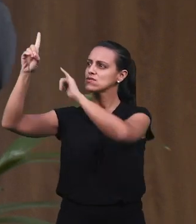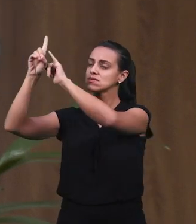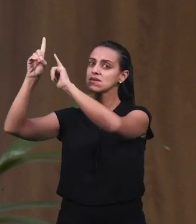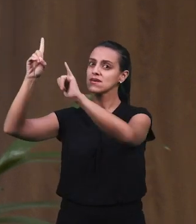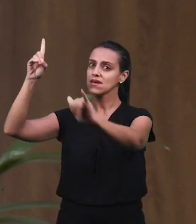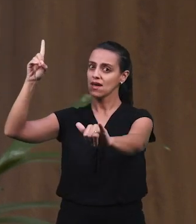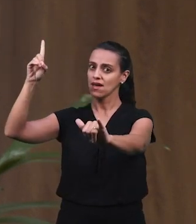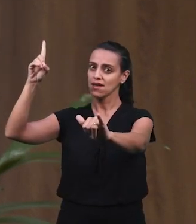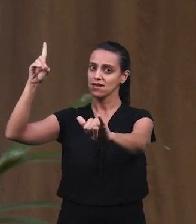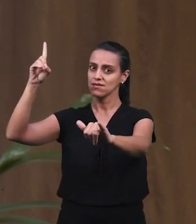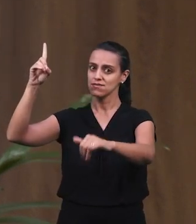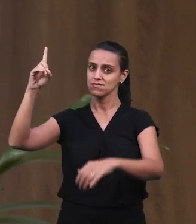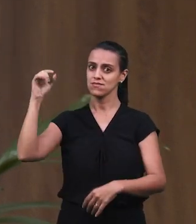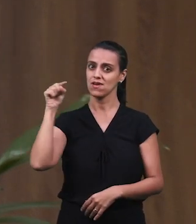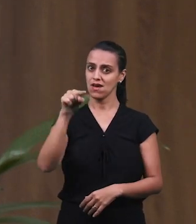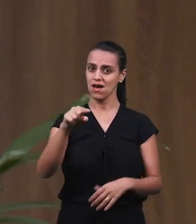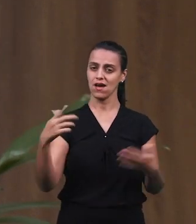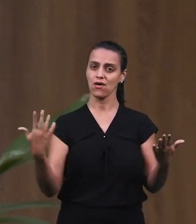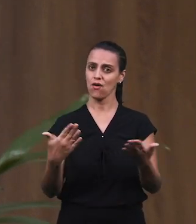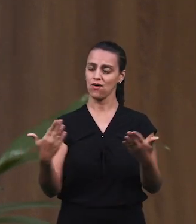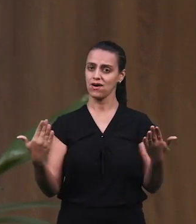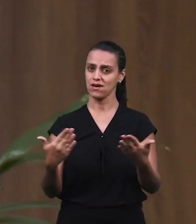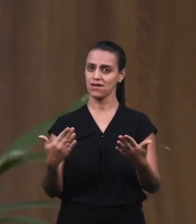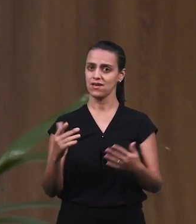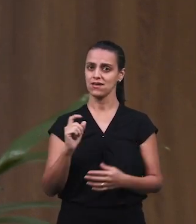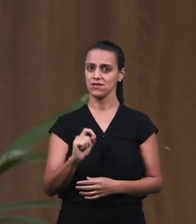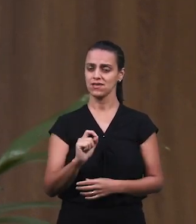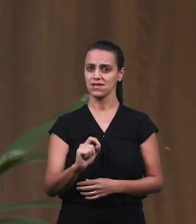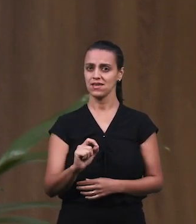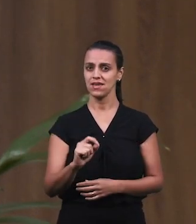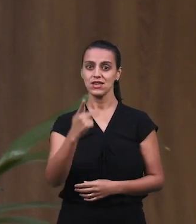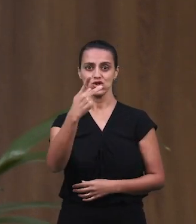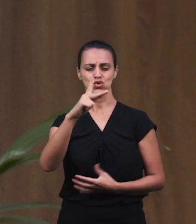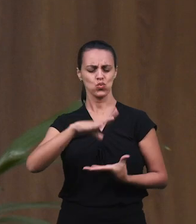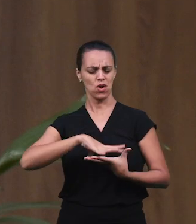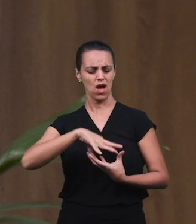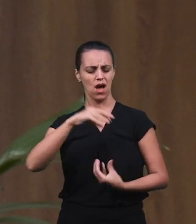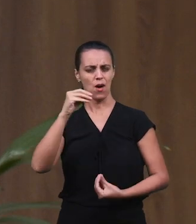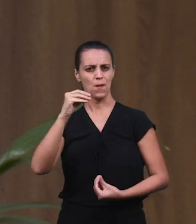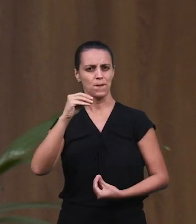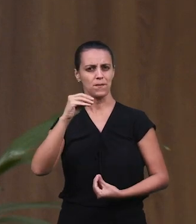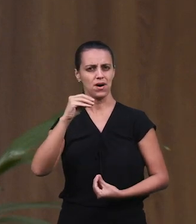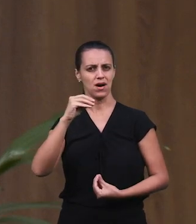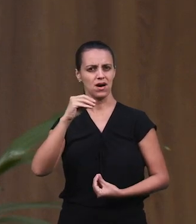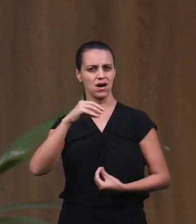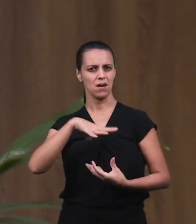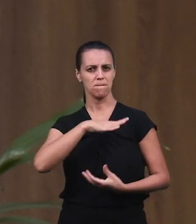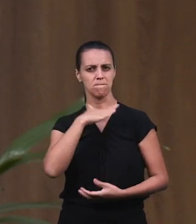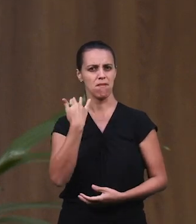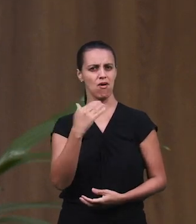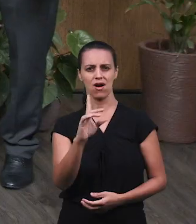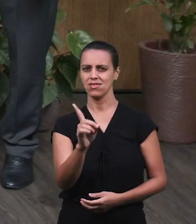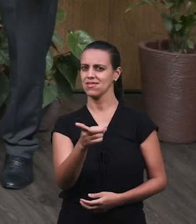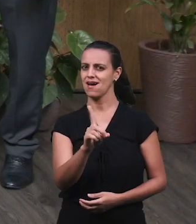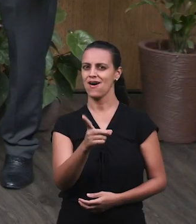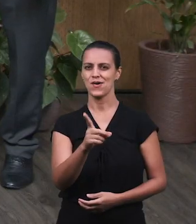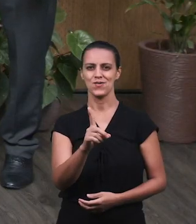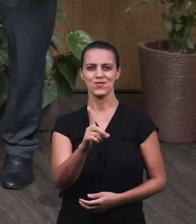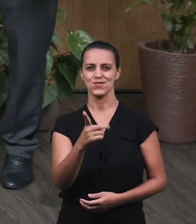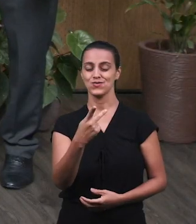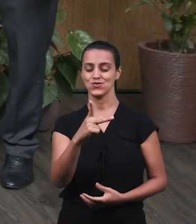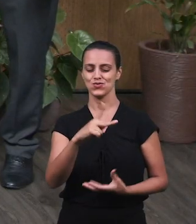est: votre âme est immortelle. L'âme, elle ne va pas